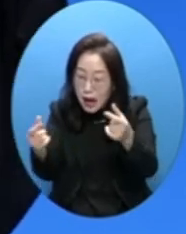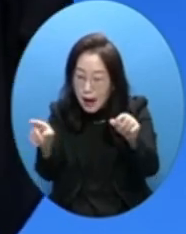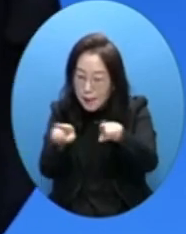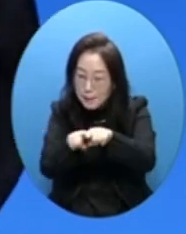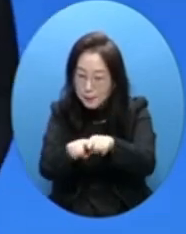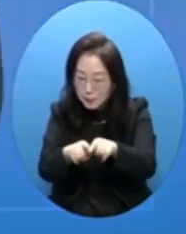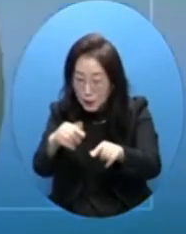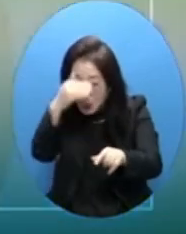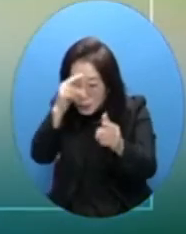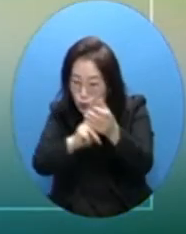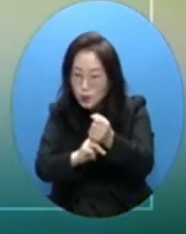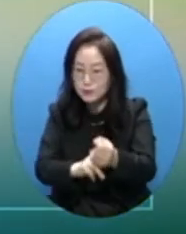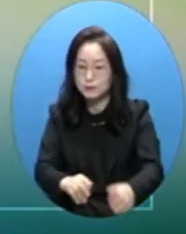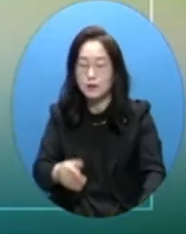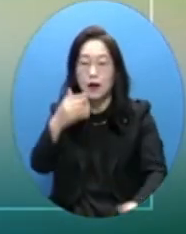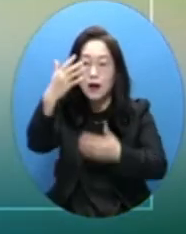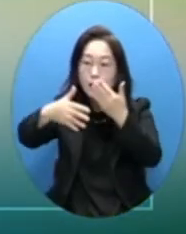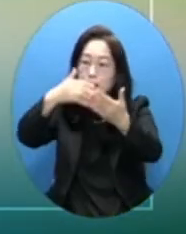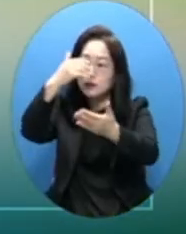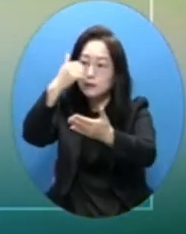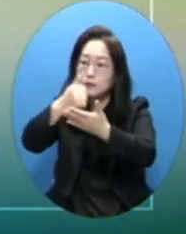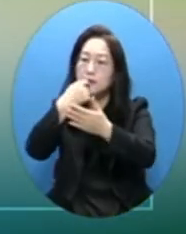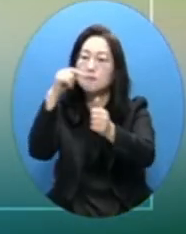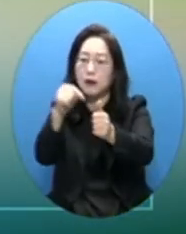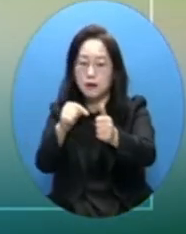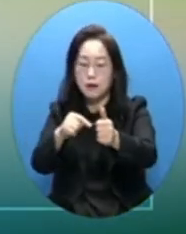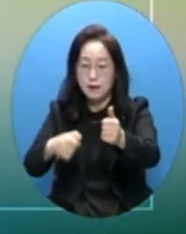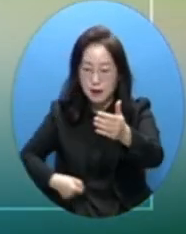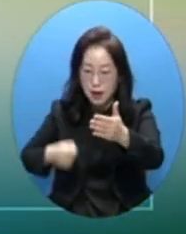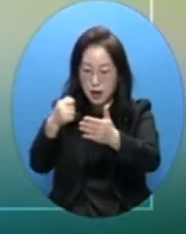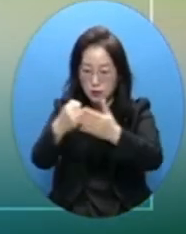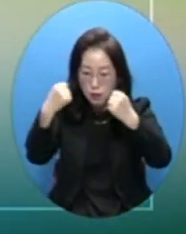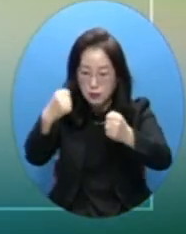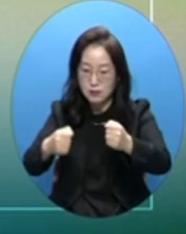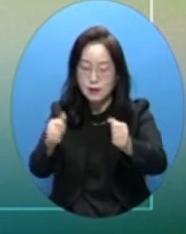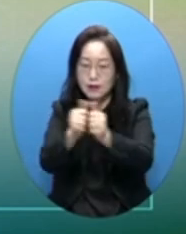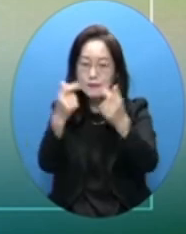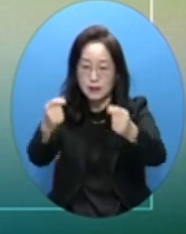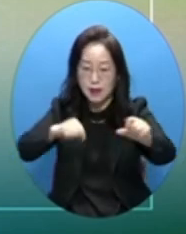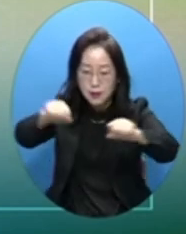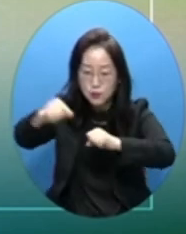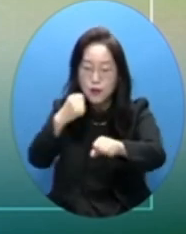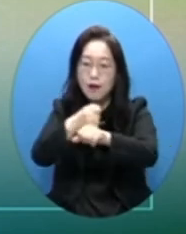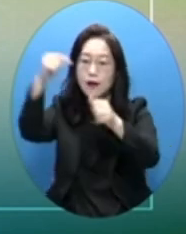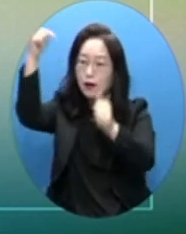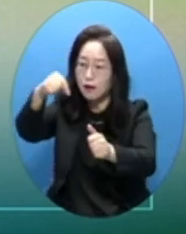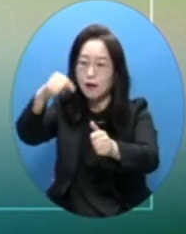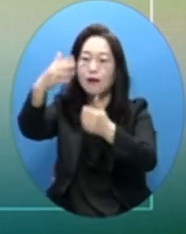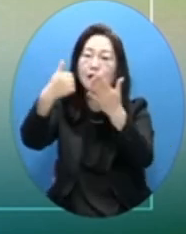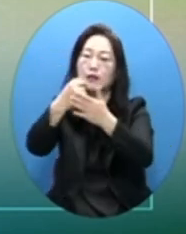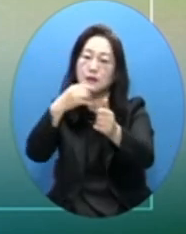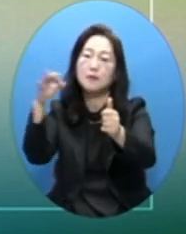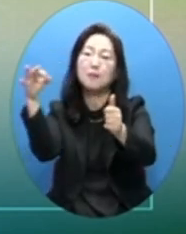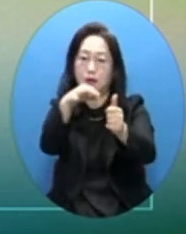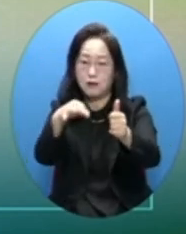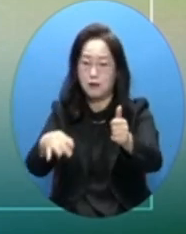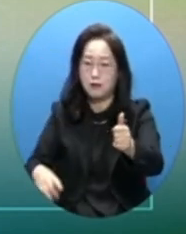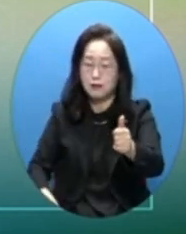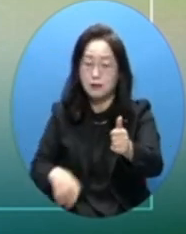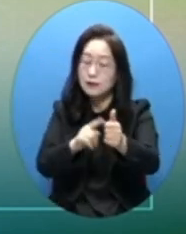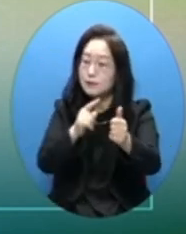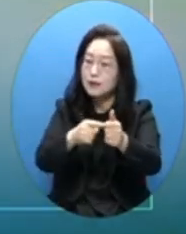들려왔습니다. 강건하여라, 남자답게 행동하여라. 폴리카 감독님이 나이가 많고